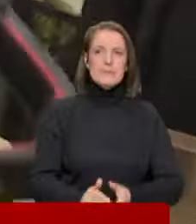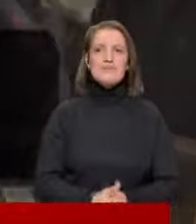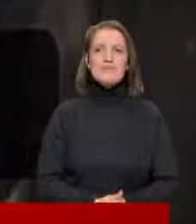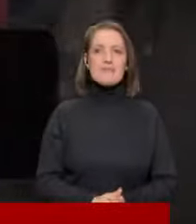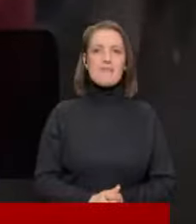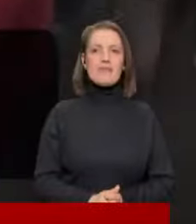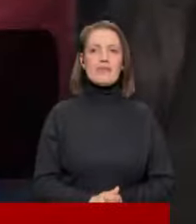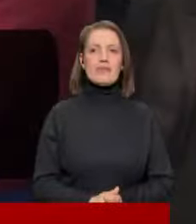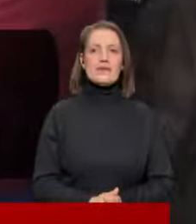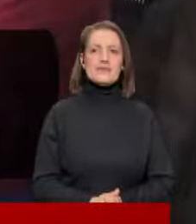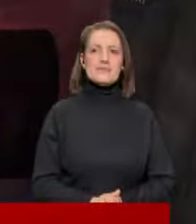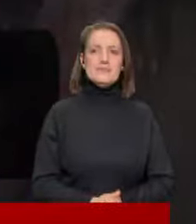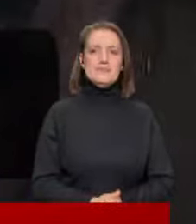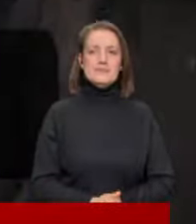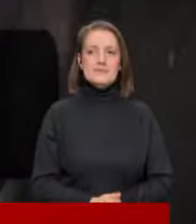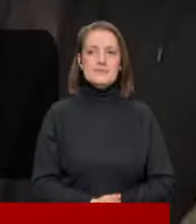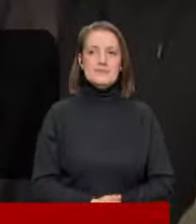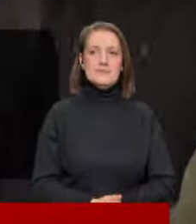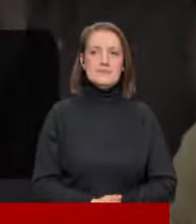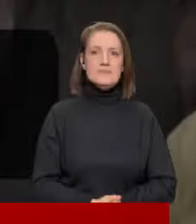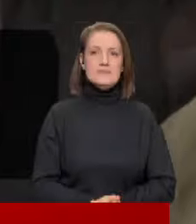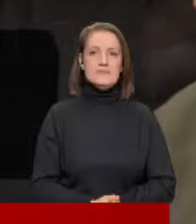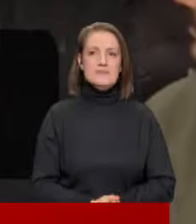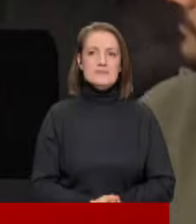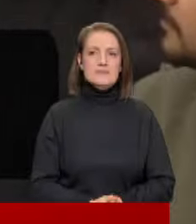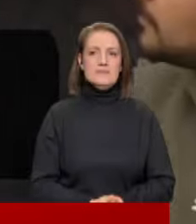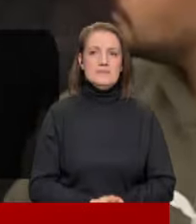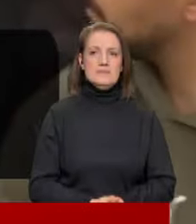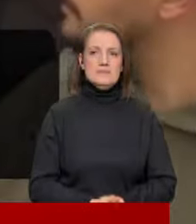getirdi Ben Ümraniye'de yaşayan bir vatandaş olarak